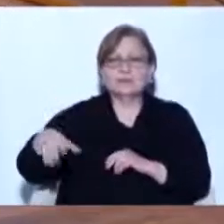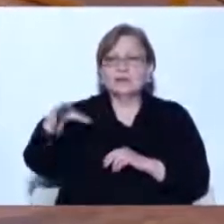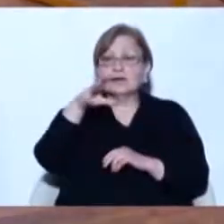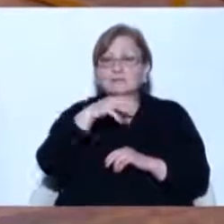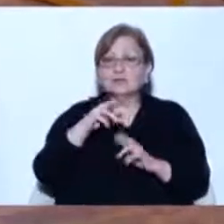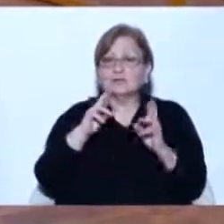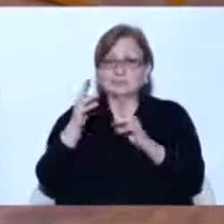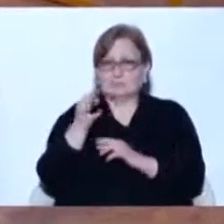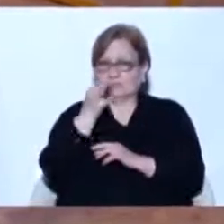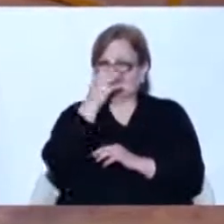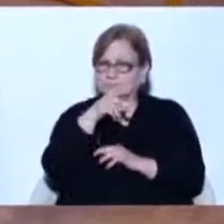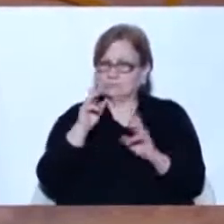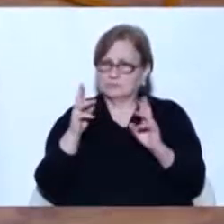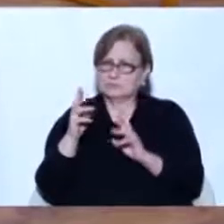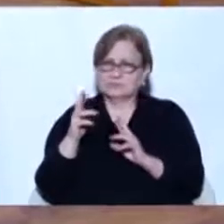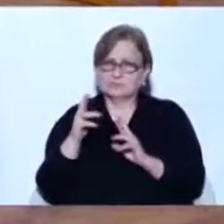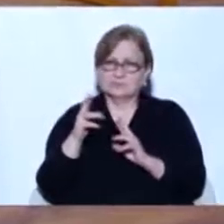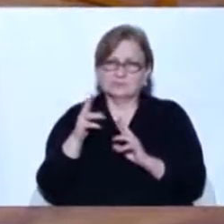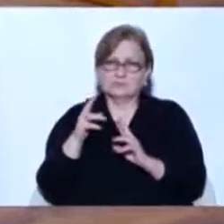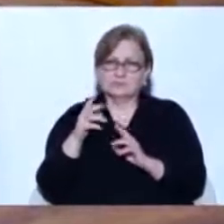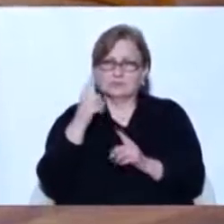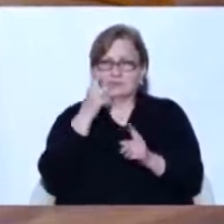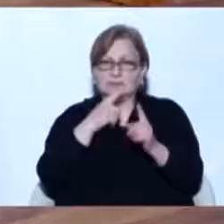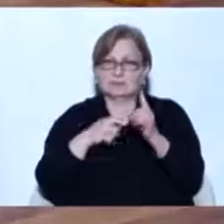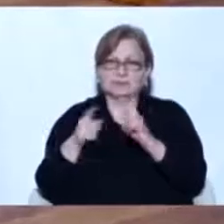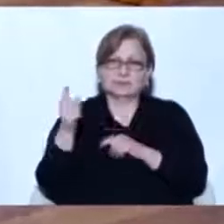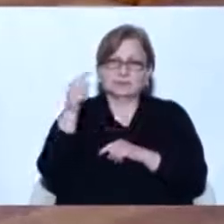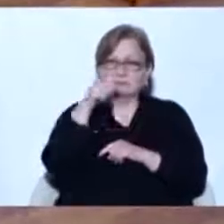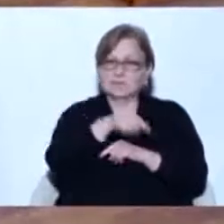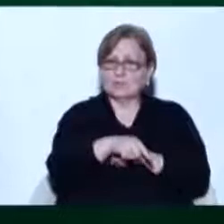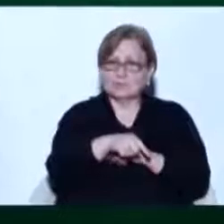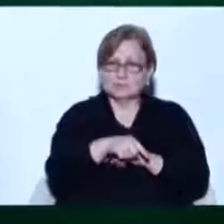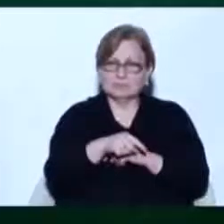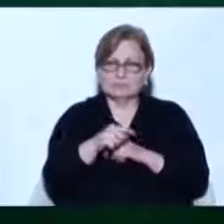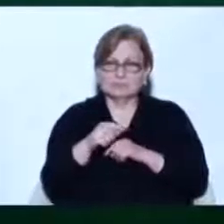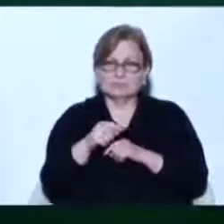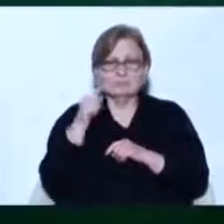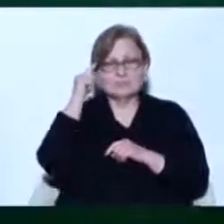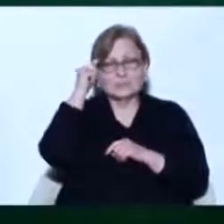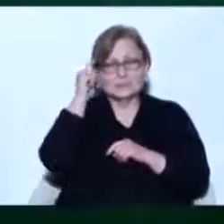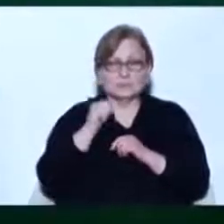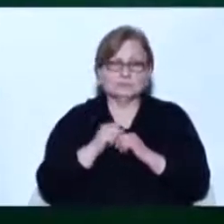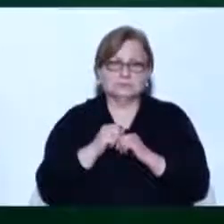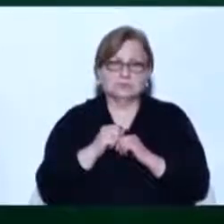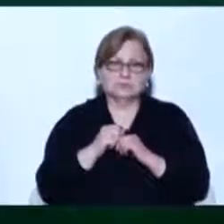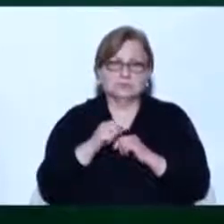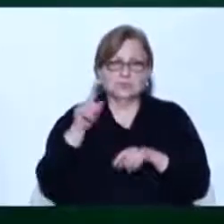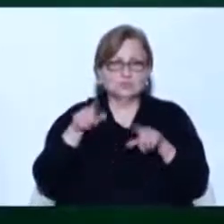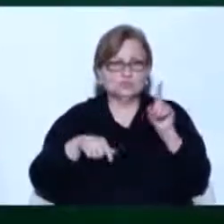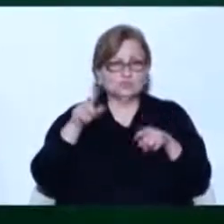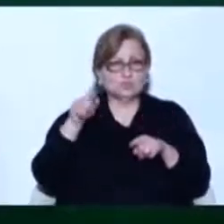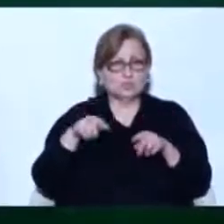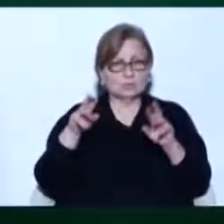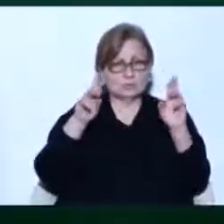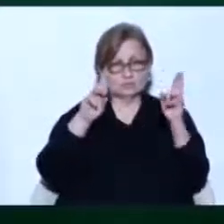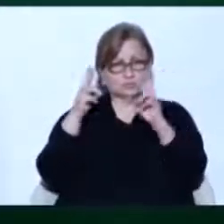ყველას ძალიან მოეწონა. სკეპში დაბრუნებულები ფიქრობდნენ. ზოგჯერ